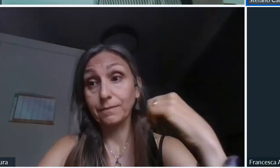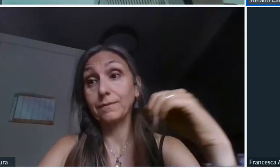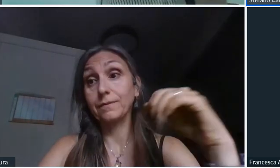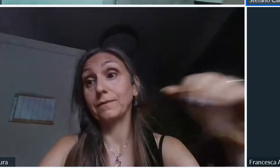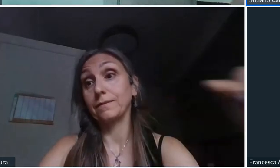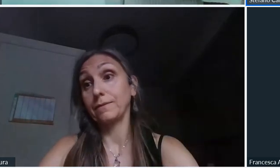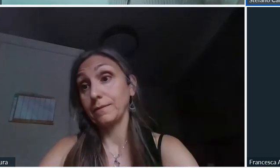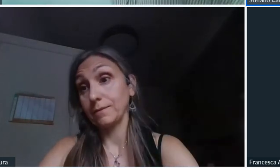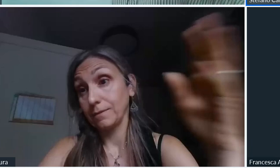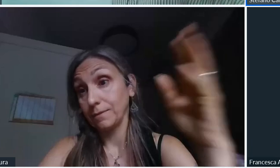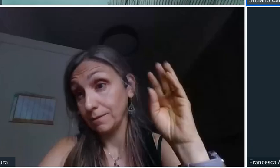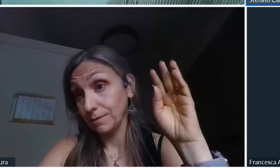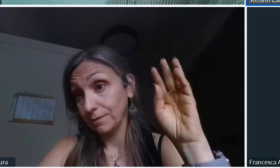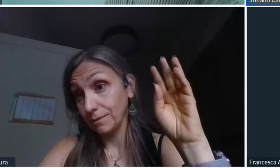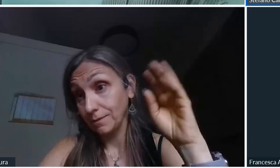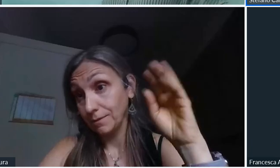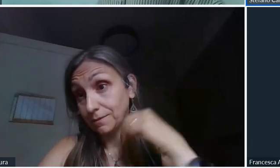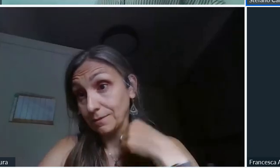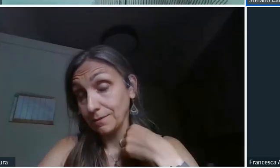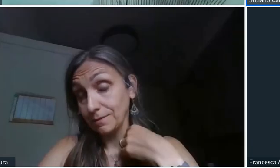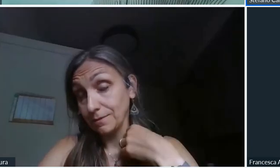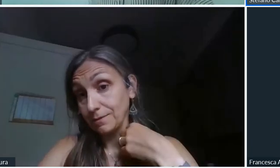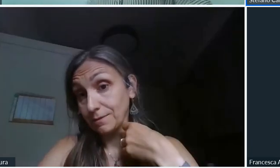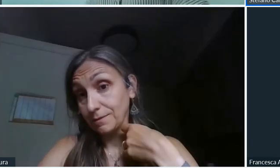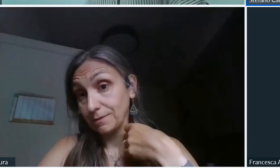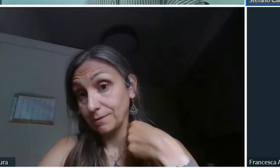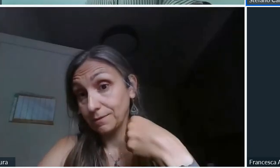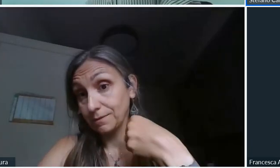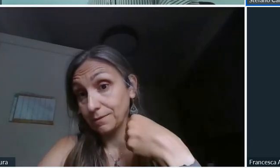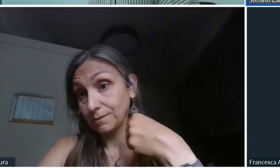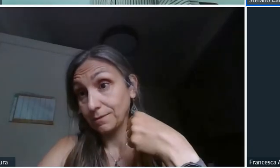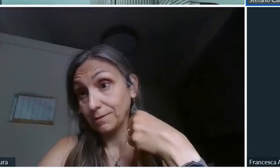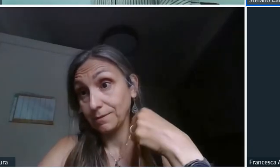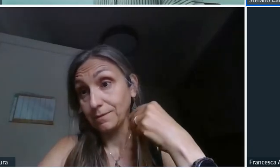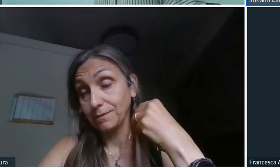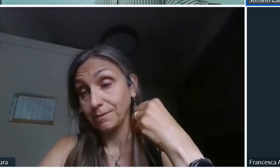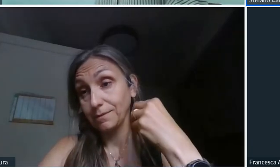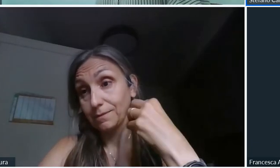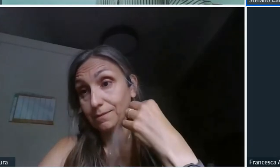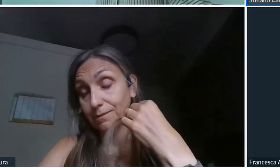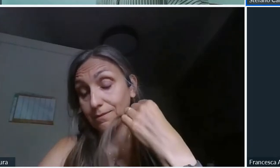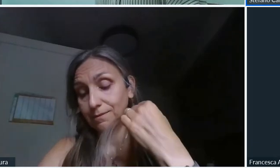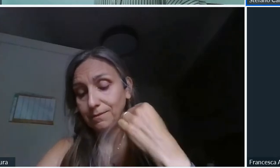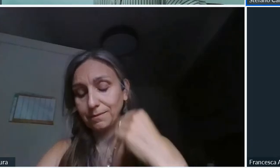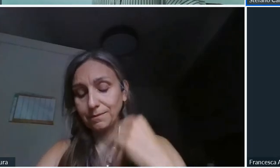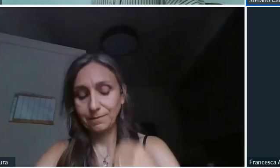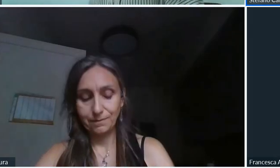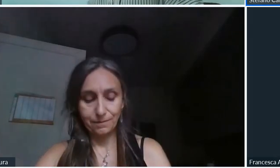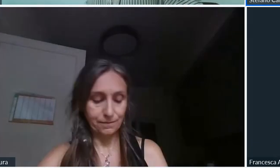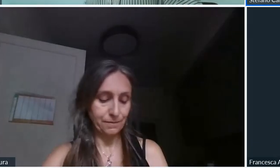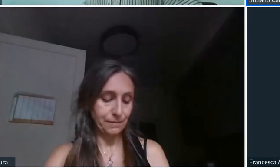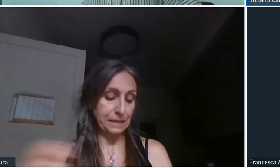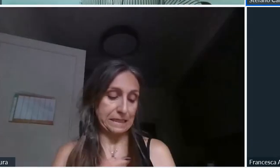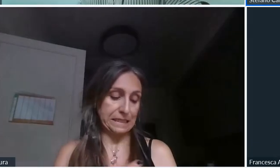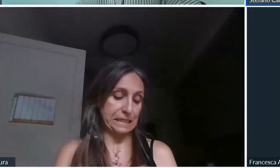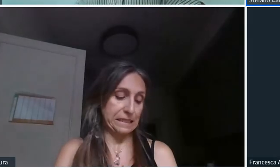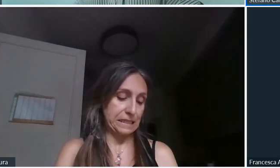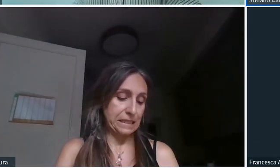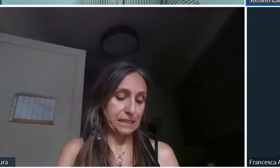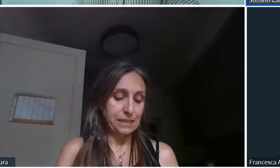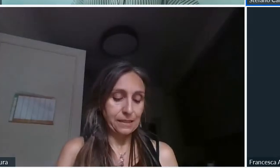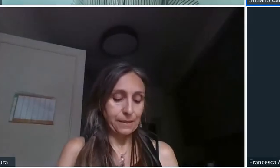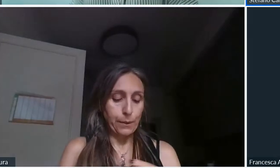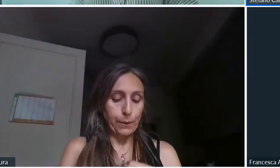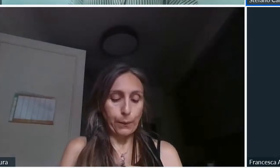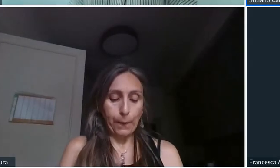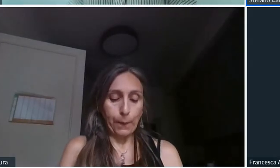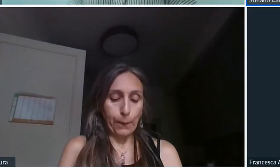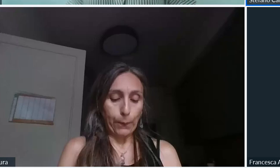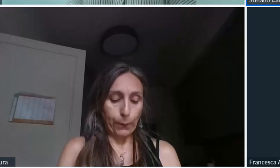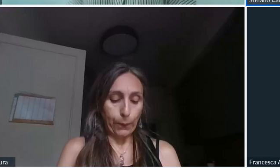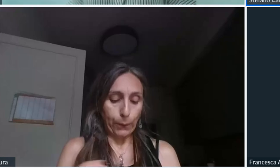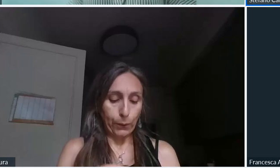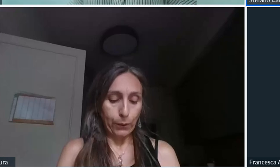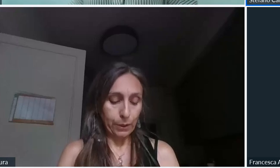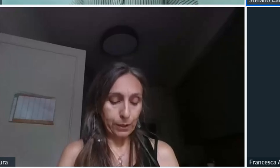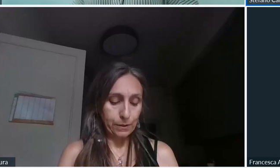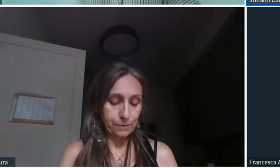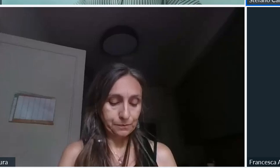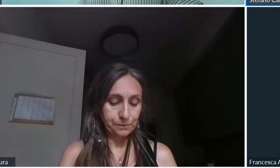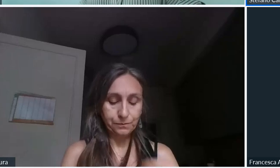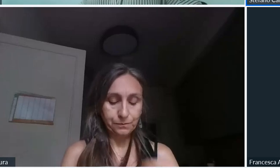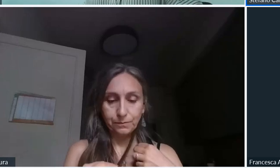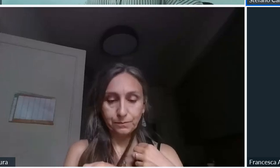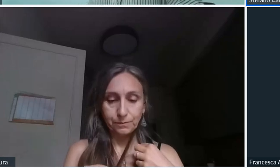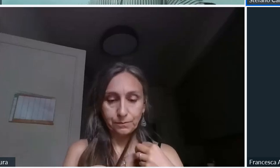cose del genere. Ci sono dei grossi player nazionali, anzi che sono internazionali, molto attenti da questo punto di vista.